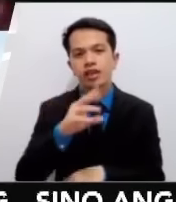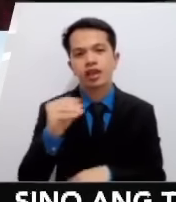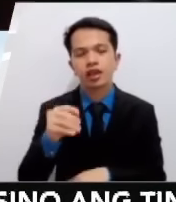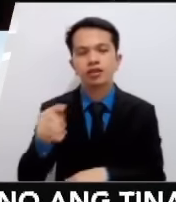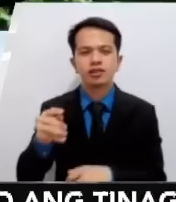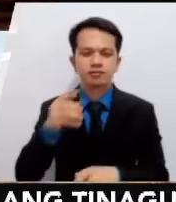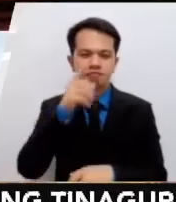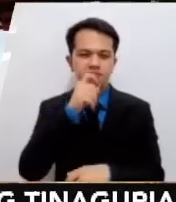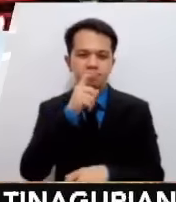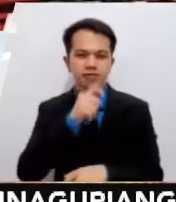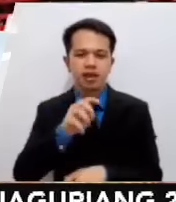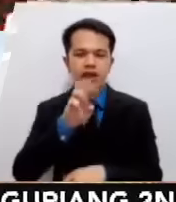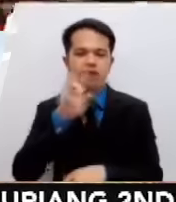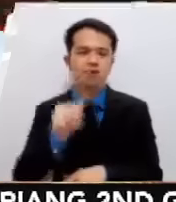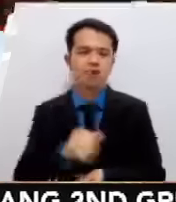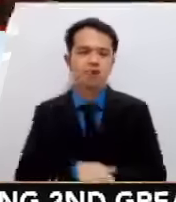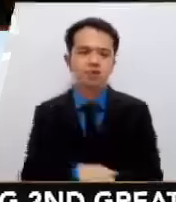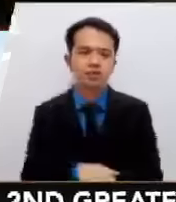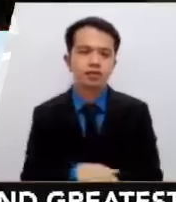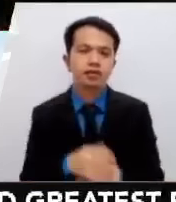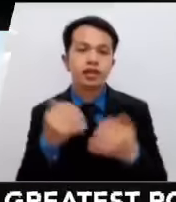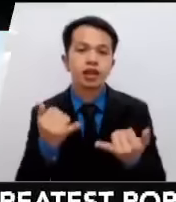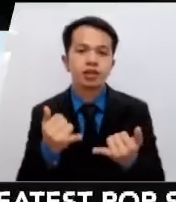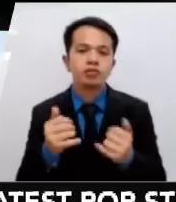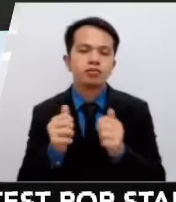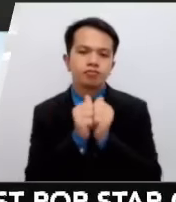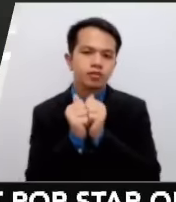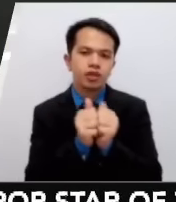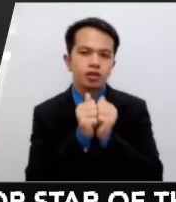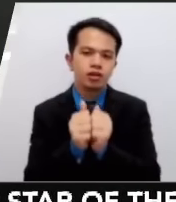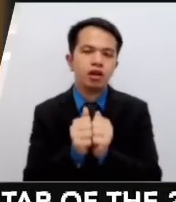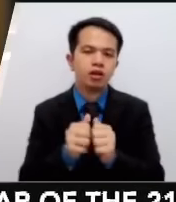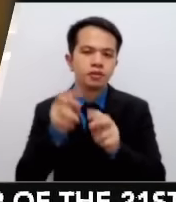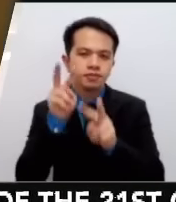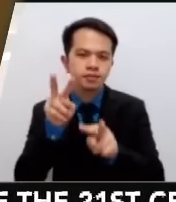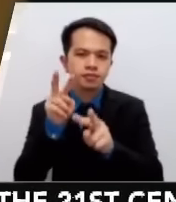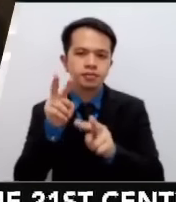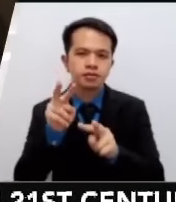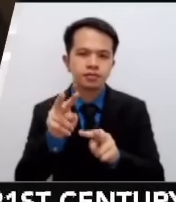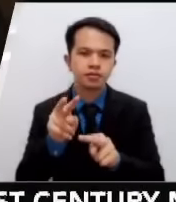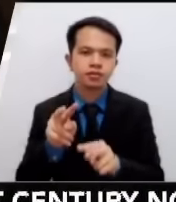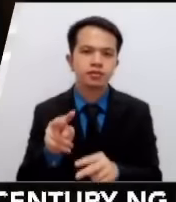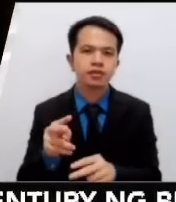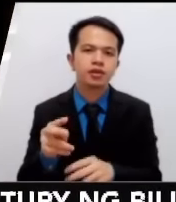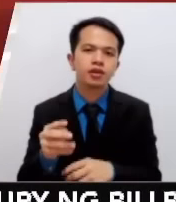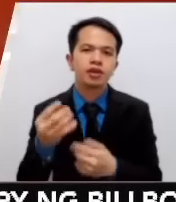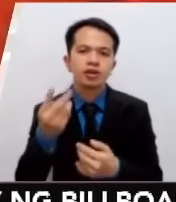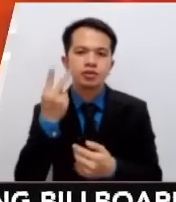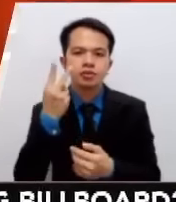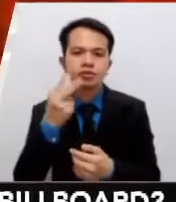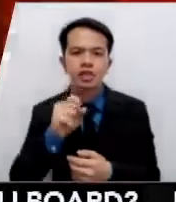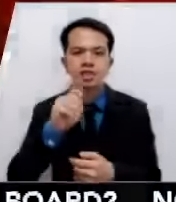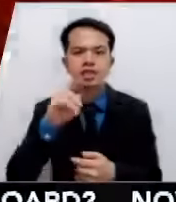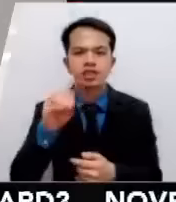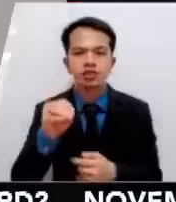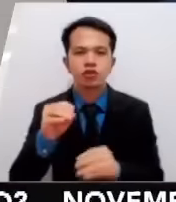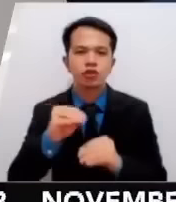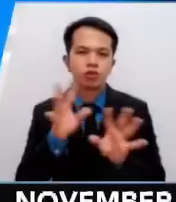Eva Darren. Kaya naman, sabay-sabay nating abangan ang pagbangon ng Sityo Liwanag.